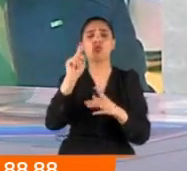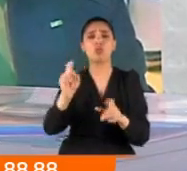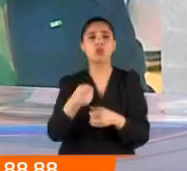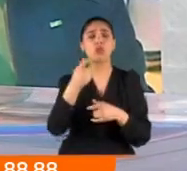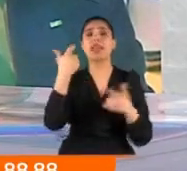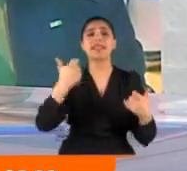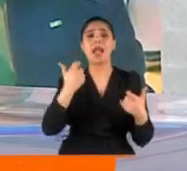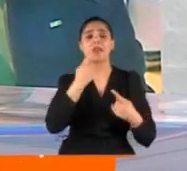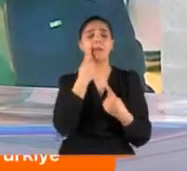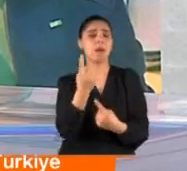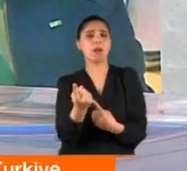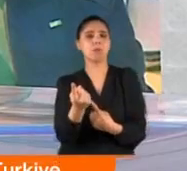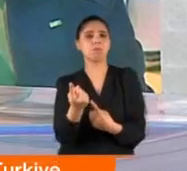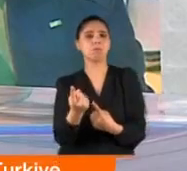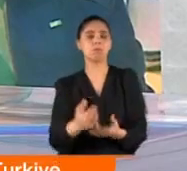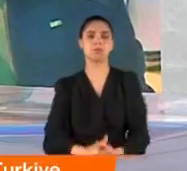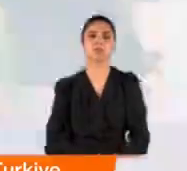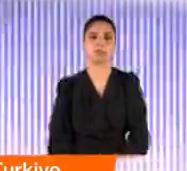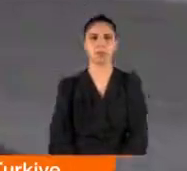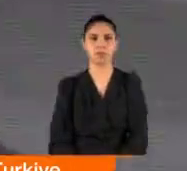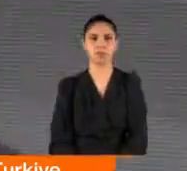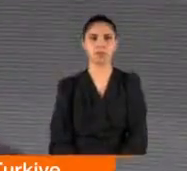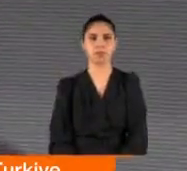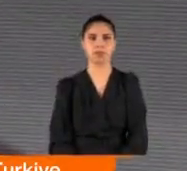nerede? İzleyelim.